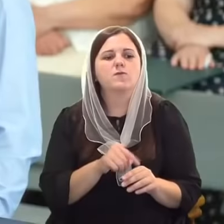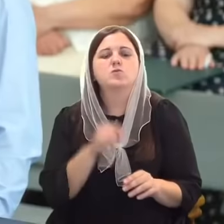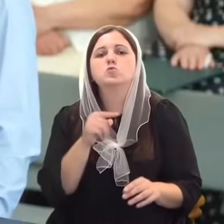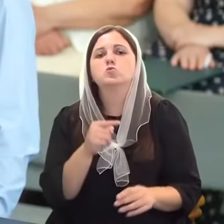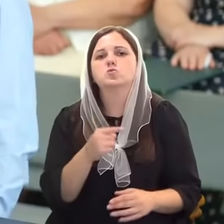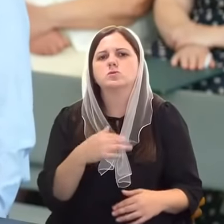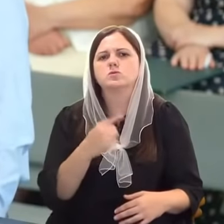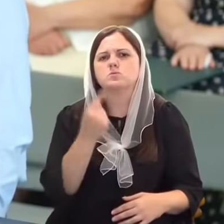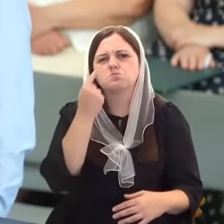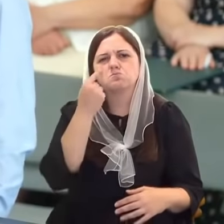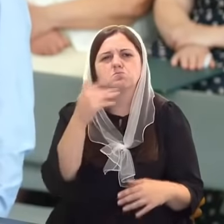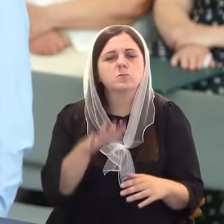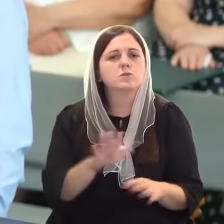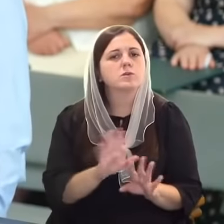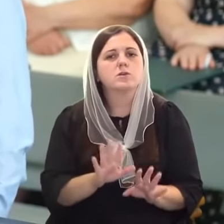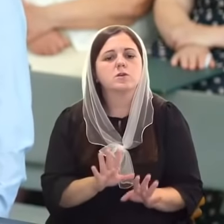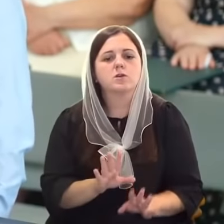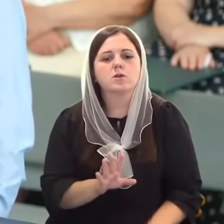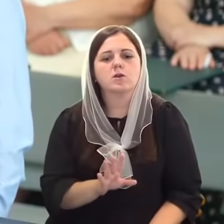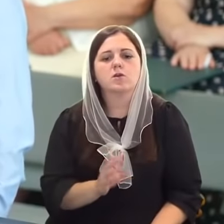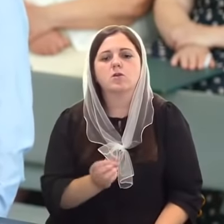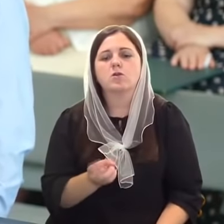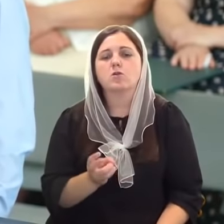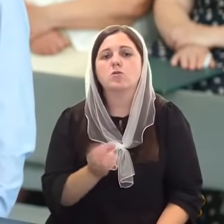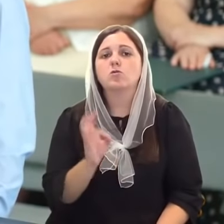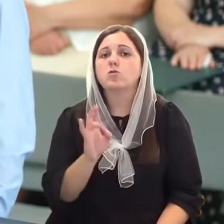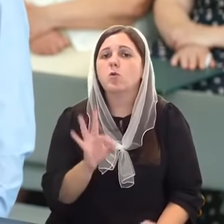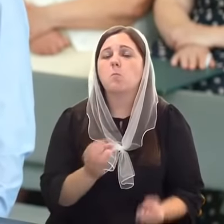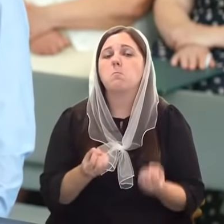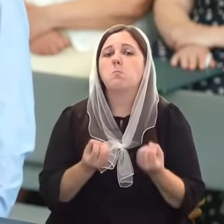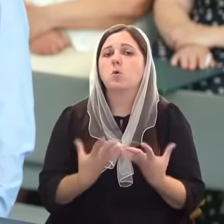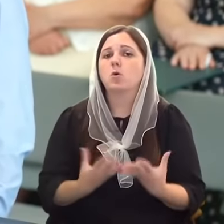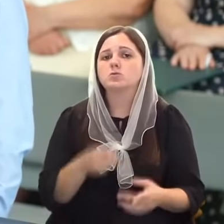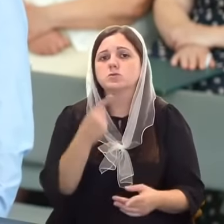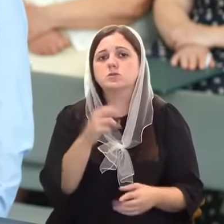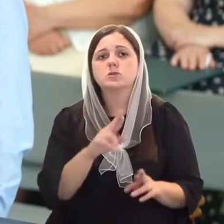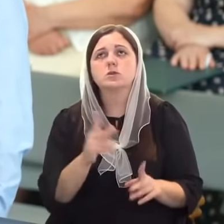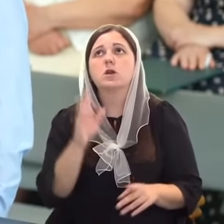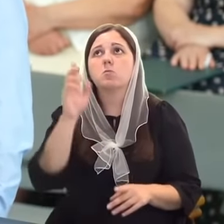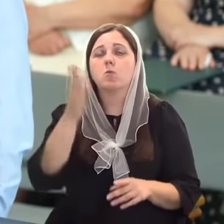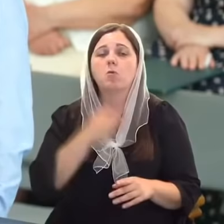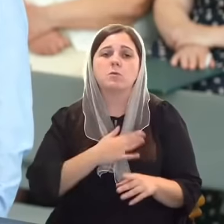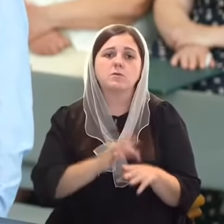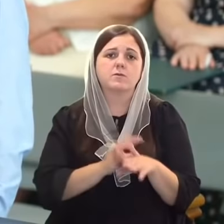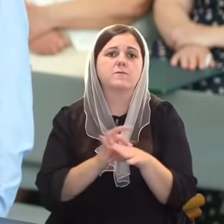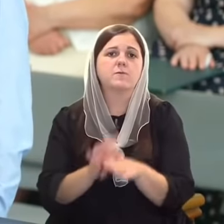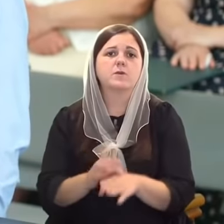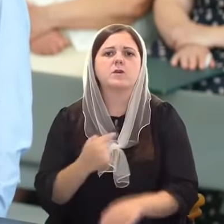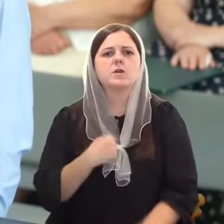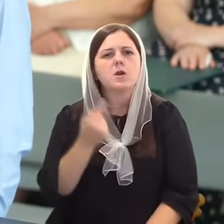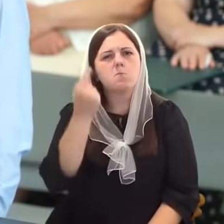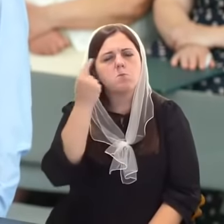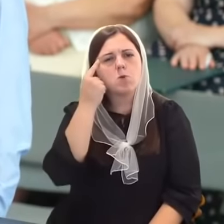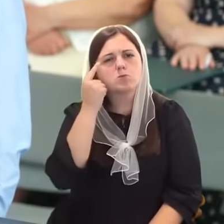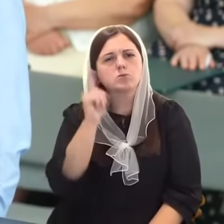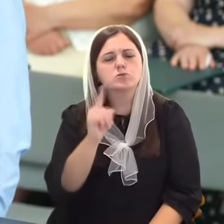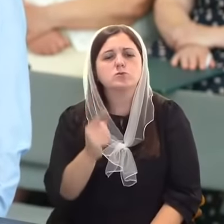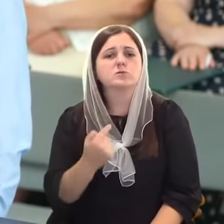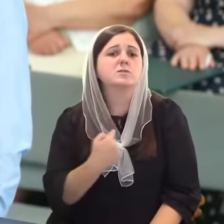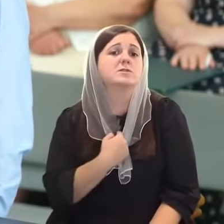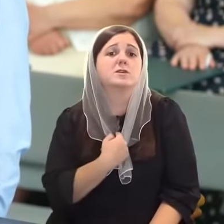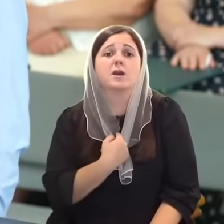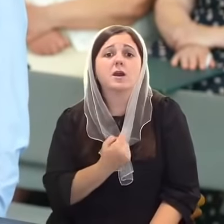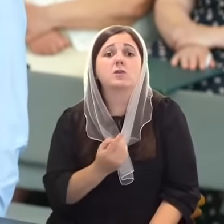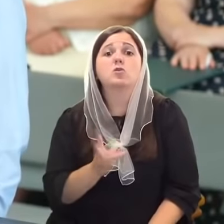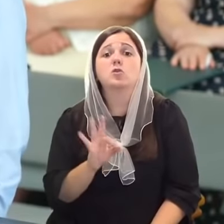сострадание, просто рассказать, каким путем вел меня Бог. И я помню, что не только я, но и другие